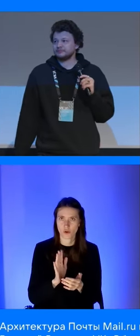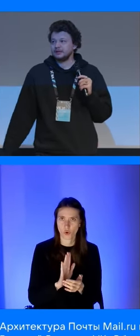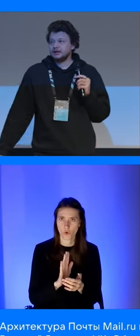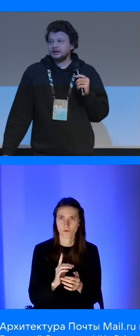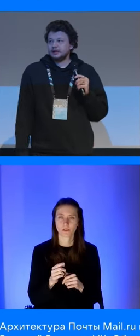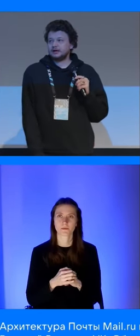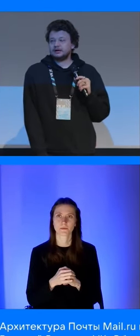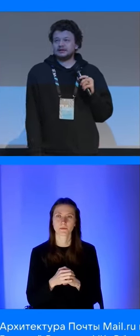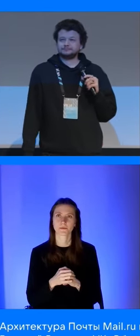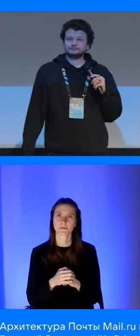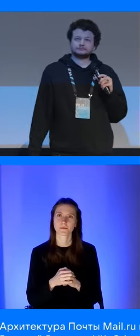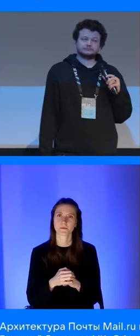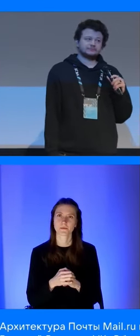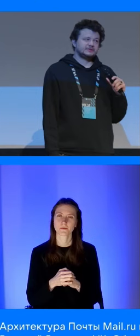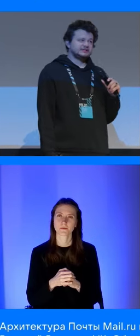green.